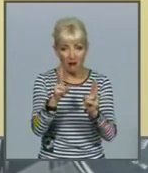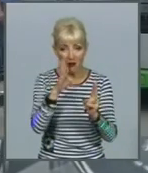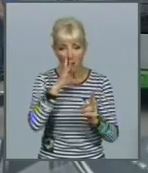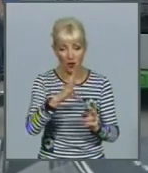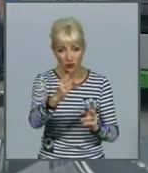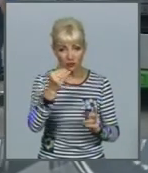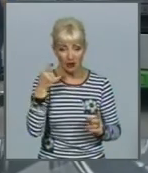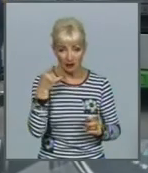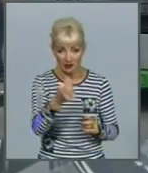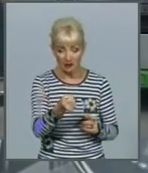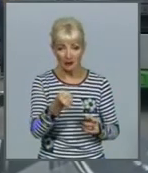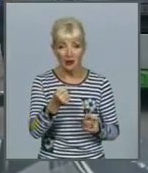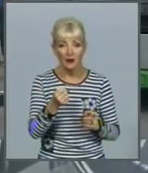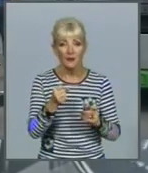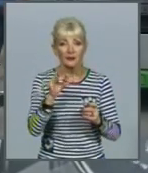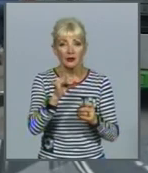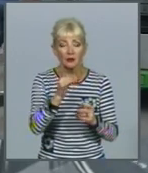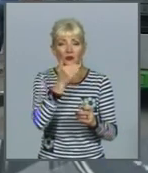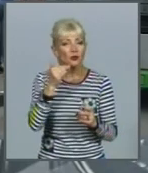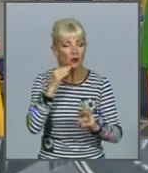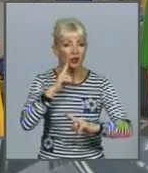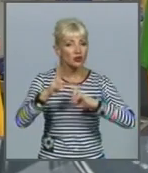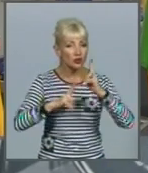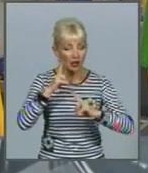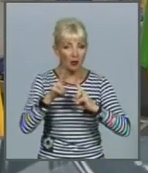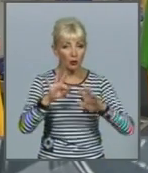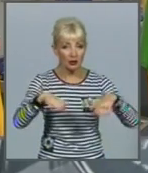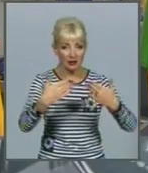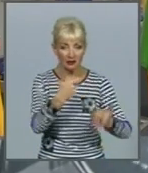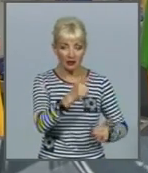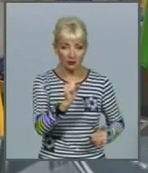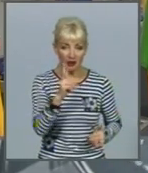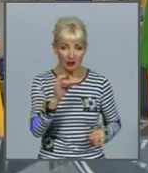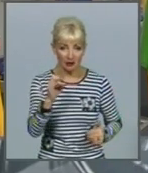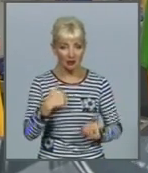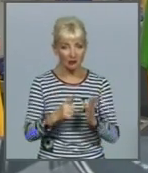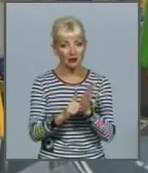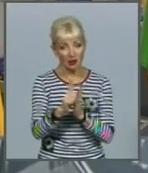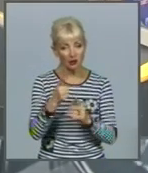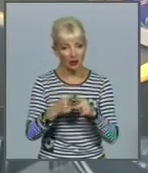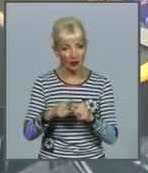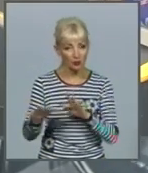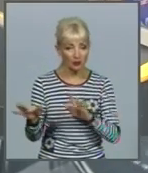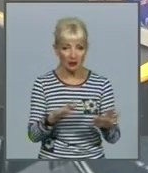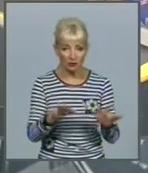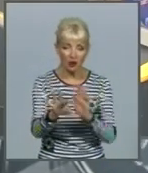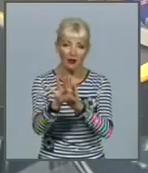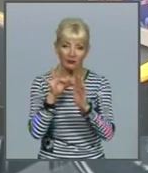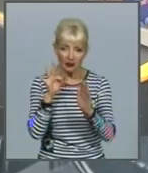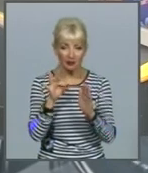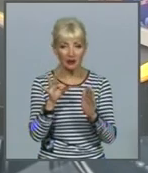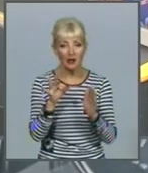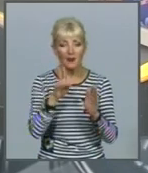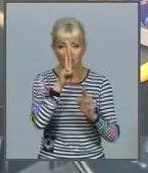Было огромное количество жалоб. По инициативе Геннадия Адольфовича мы начали эту процедуру подбора типов подвижного состава. Это было достаточно